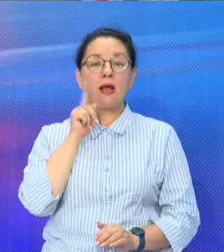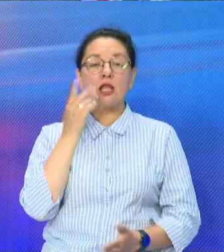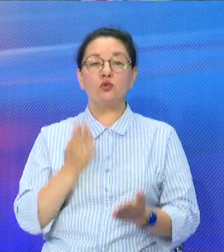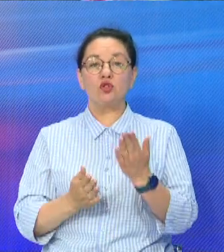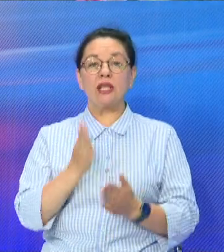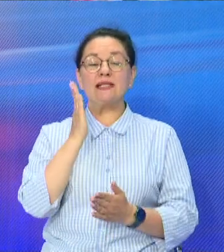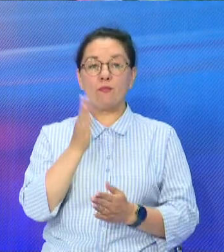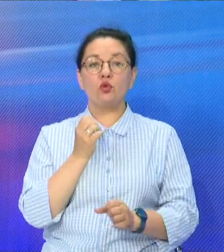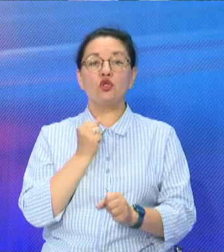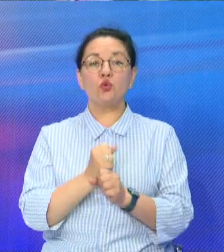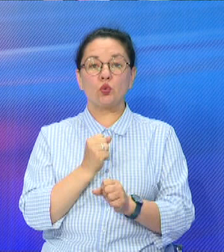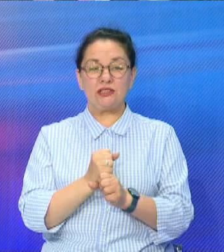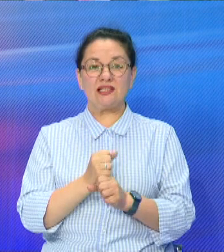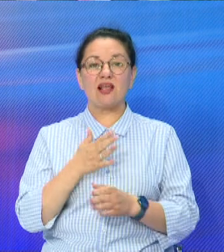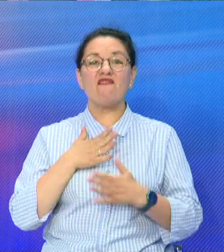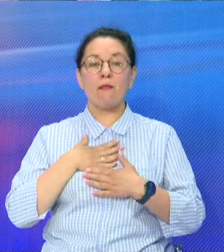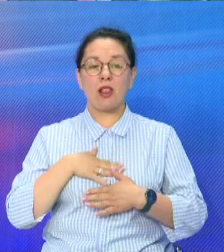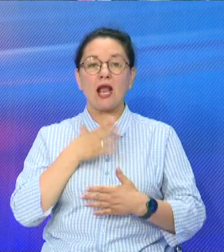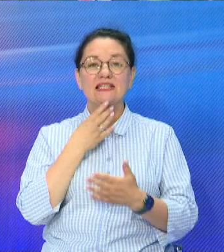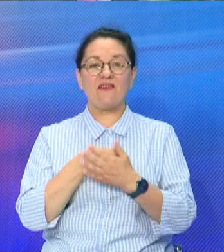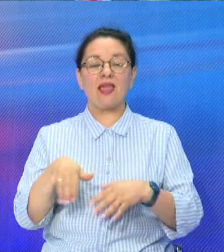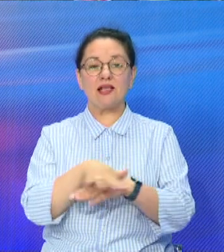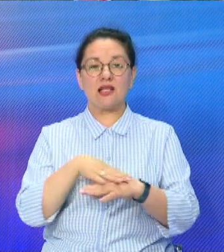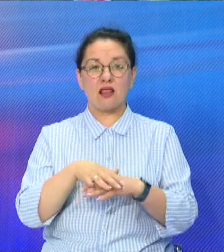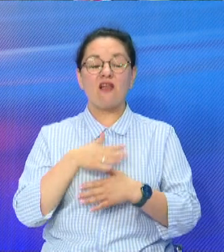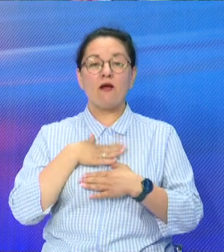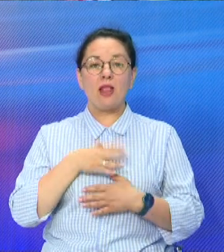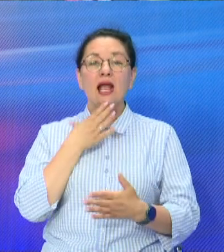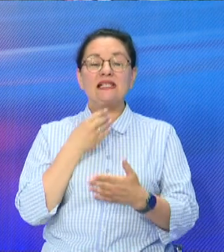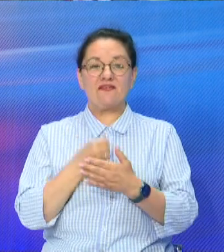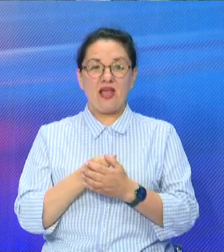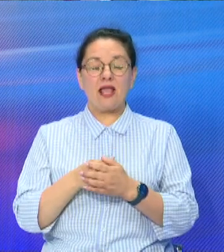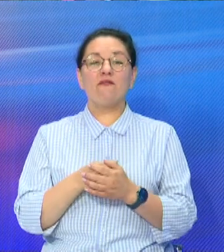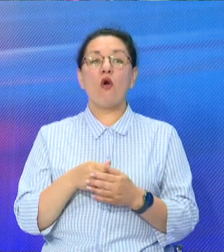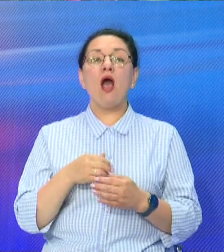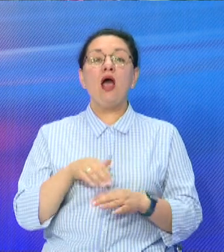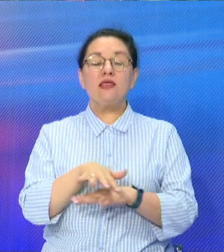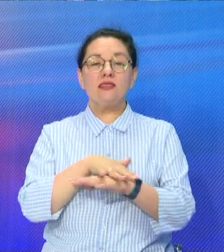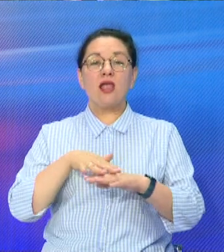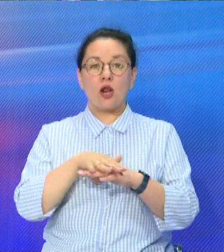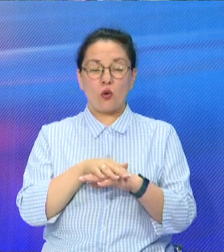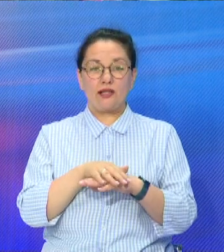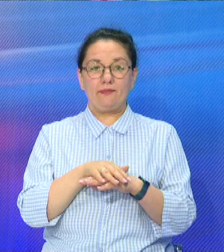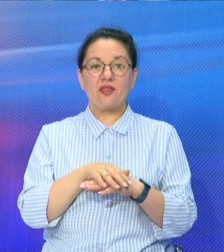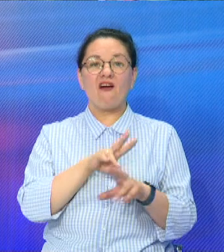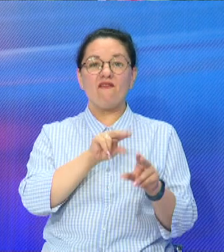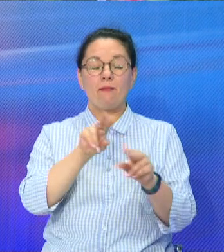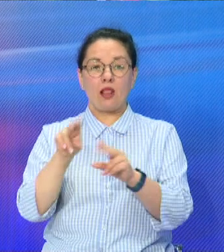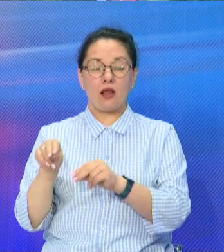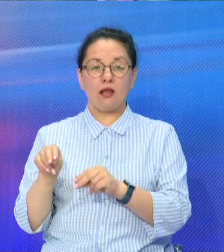во благо своей страны во благо своего народа во благо независимости во благо